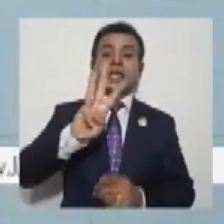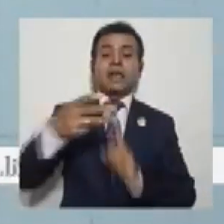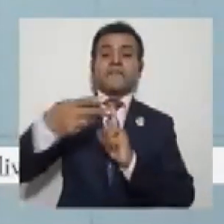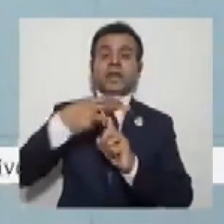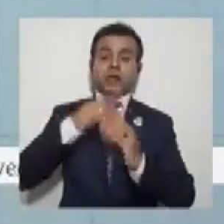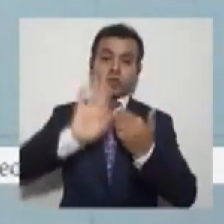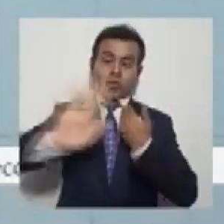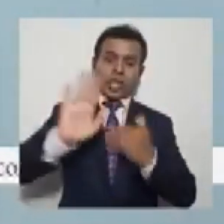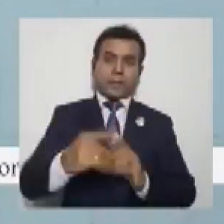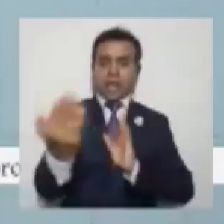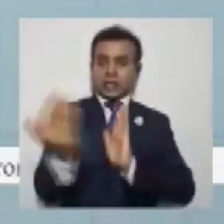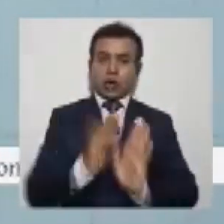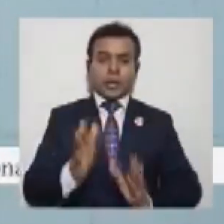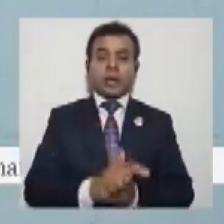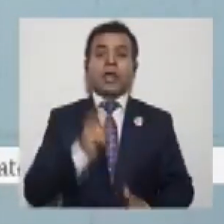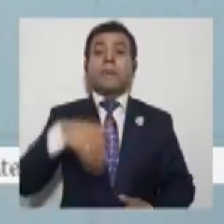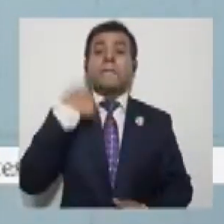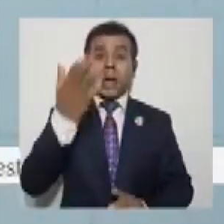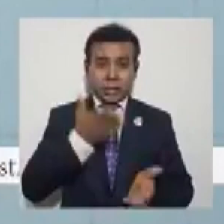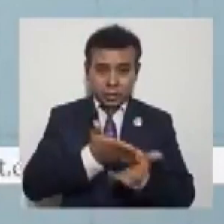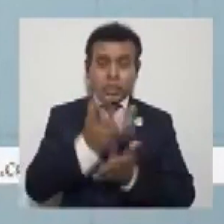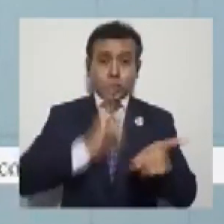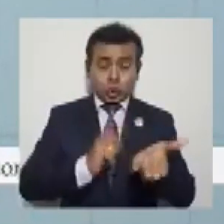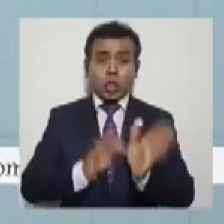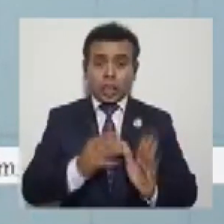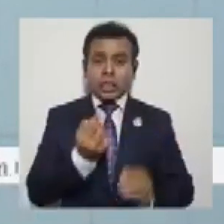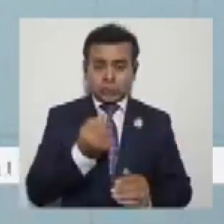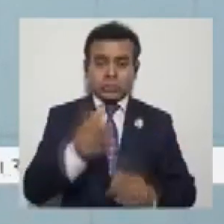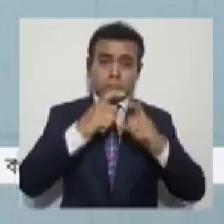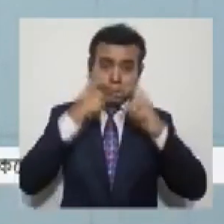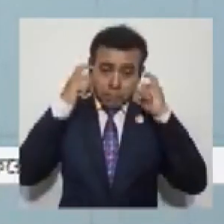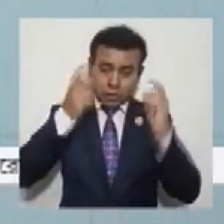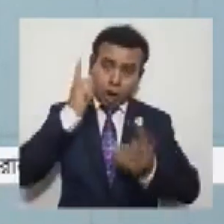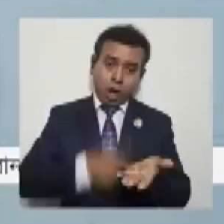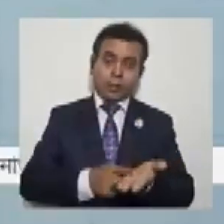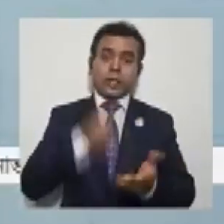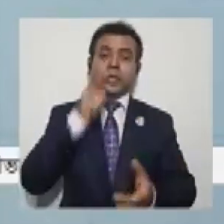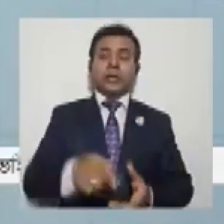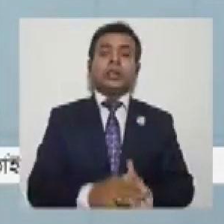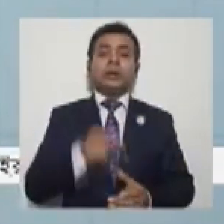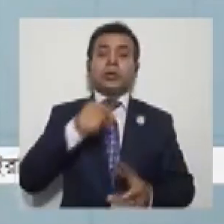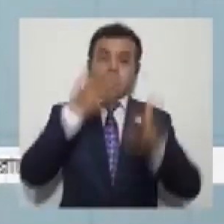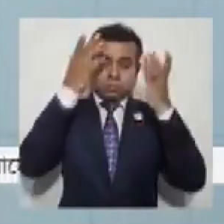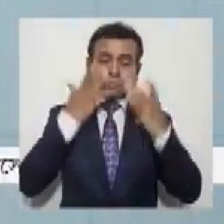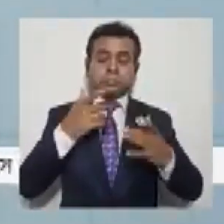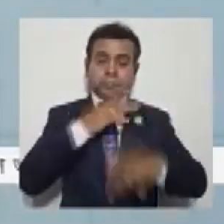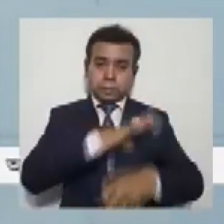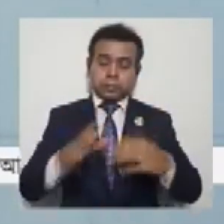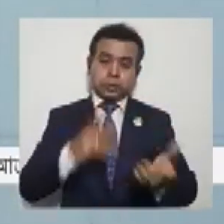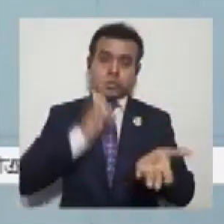ও কাপড়ের মাস্ক ব্যবহার করা যায়। যারা কোয়ারেন্টাইনে আছেন তারা কঠোরভাবে কোয়ারেন্টাইনের শর্তগুলো মেনে